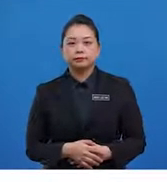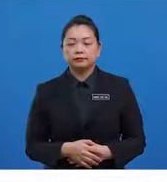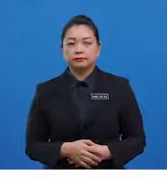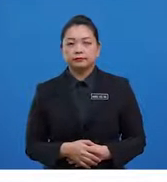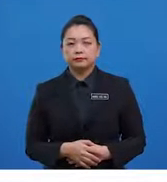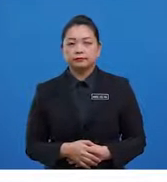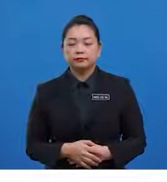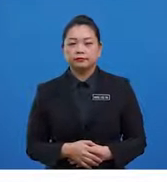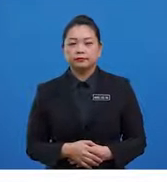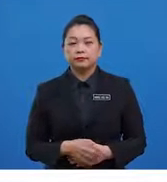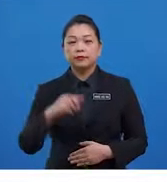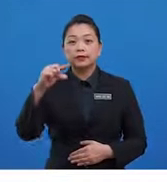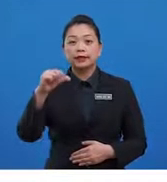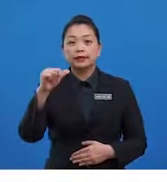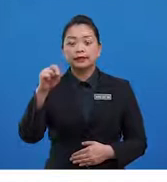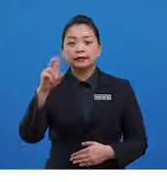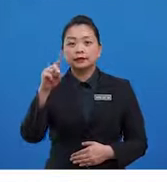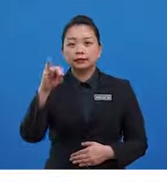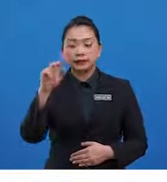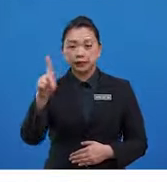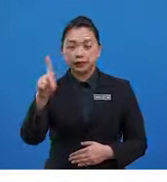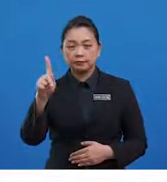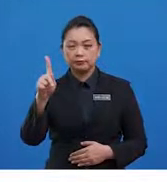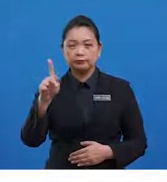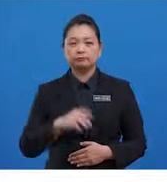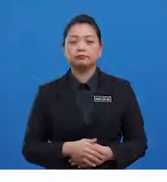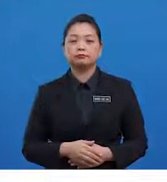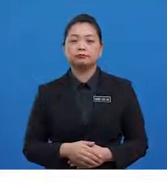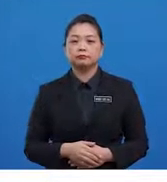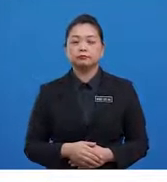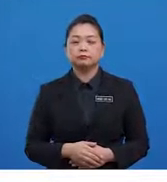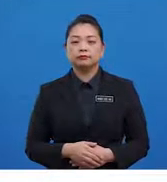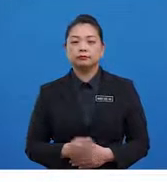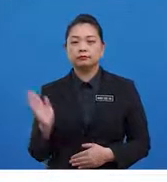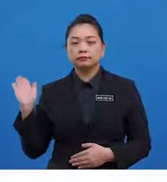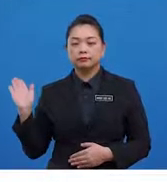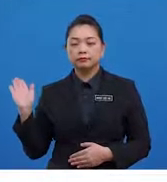Murid-murid, gandik diraja turut dikenali sebagai pemeles.